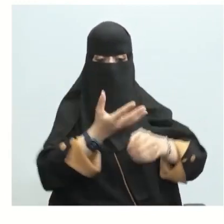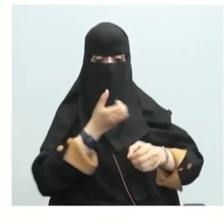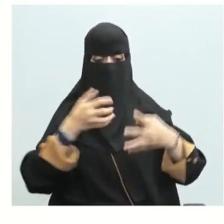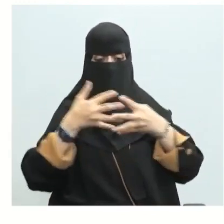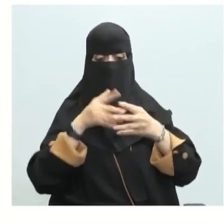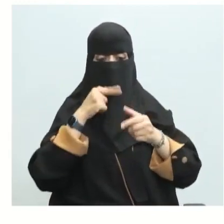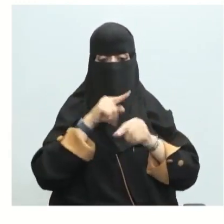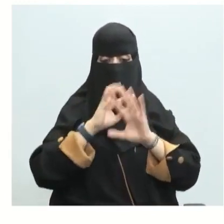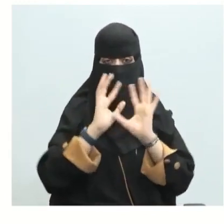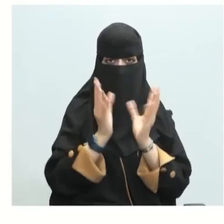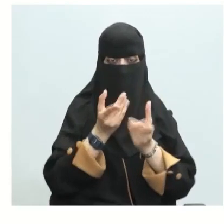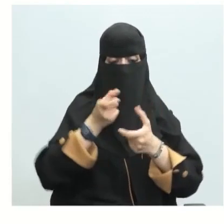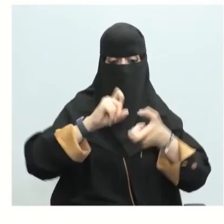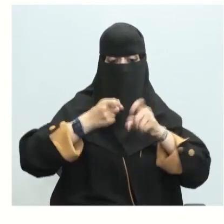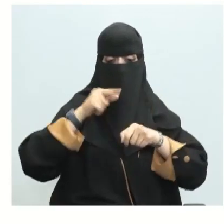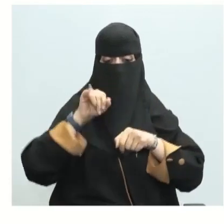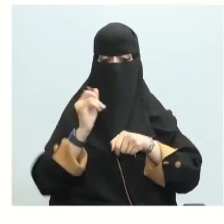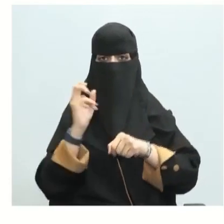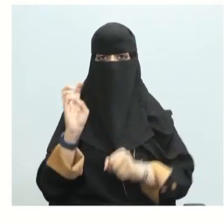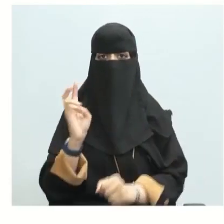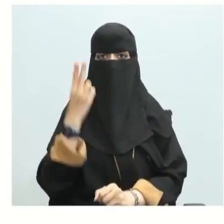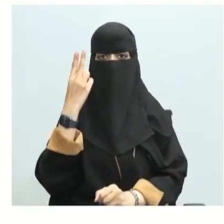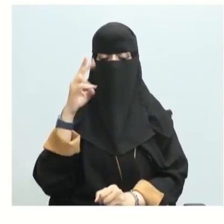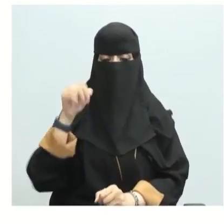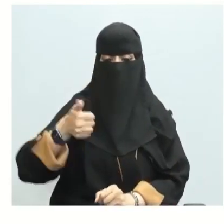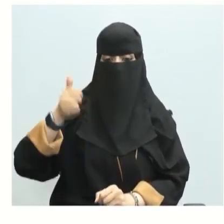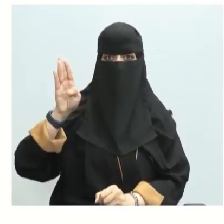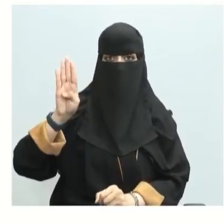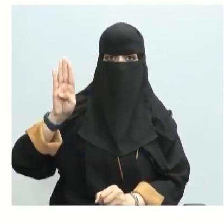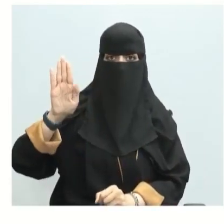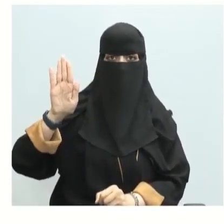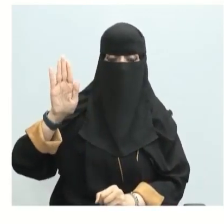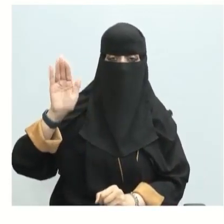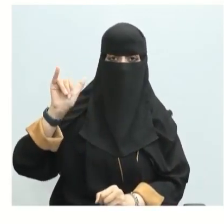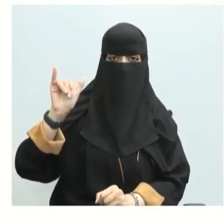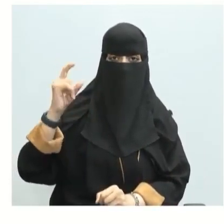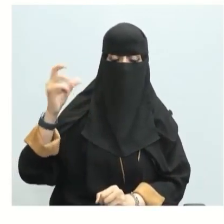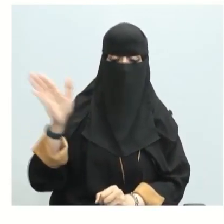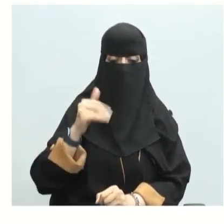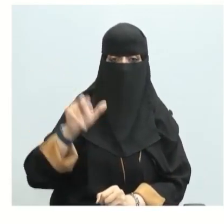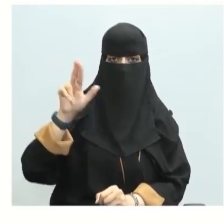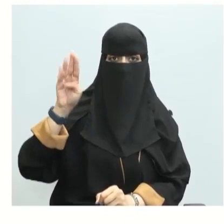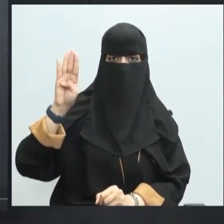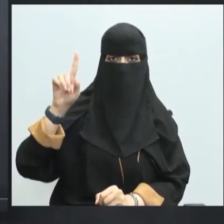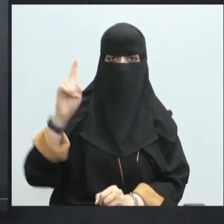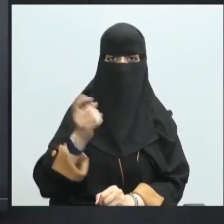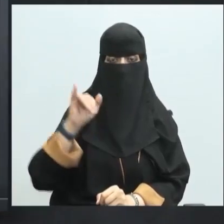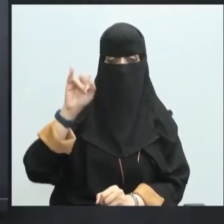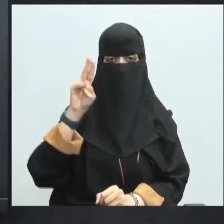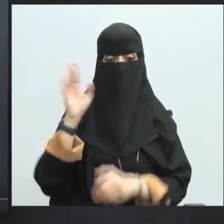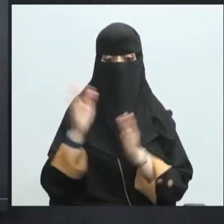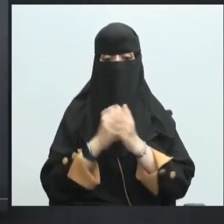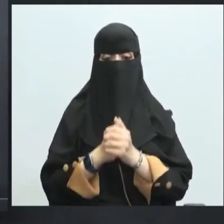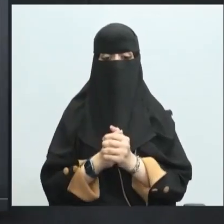فقط ثالث اكسيد الكبريت اذا هنا سنستعمل الطريقه النظريه طبعا ما هي هذه النواتج هي عباره عن ثاني